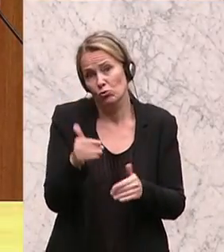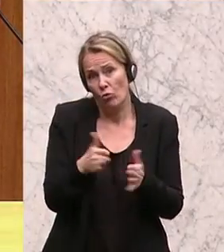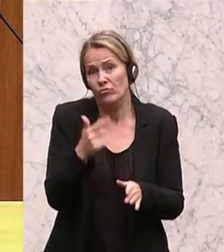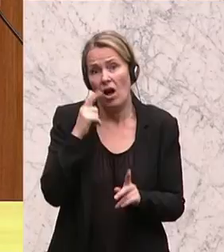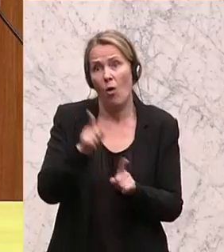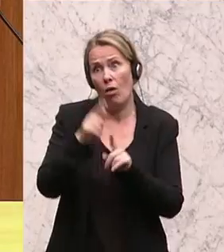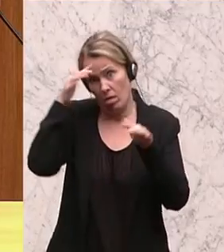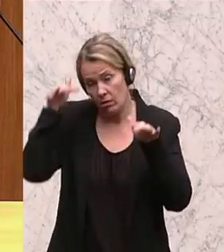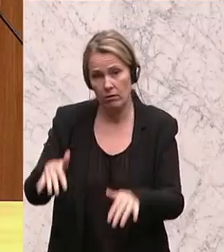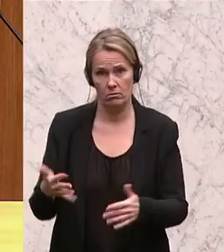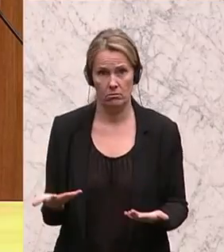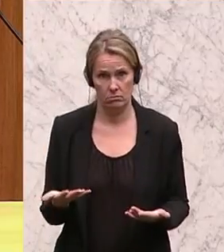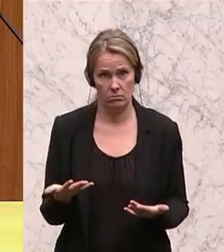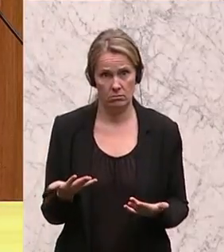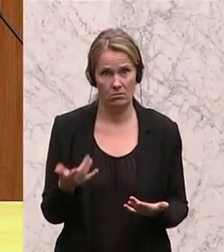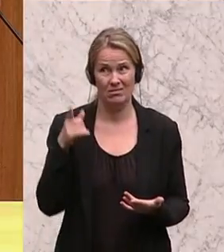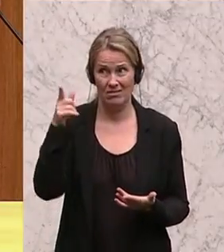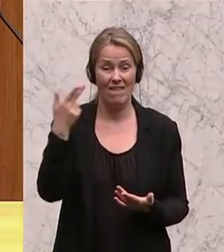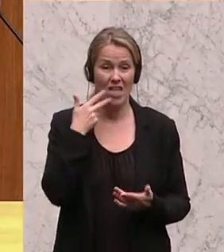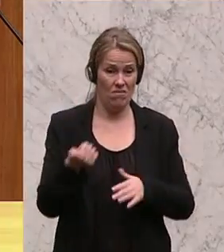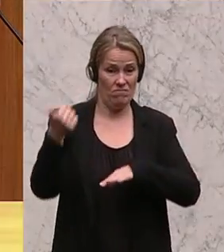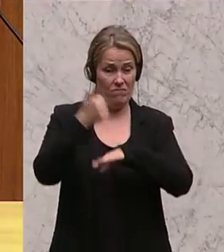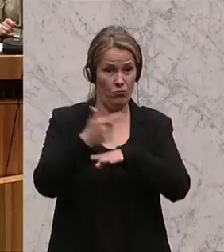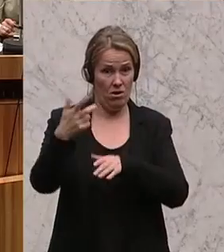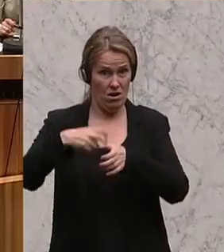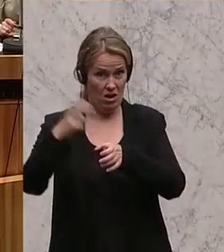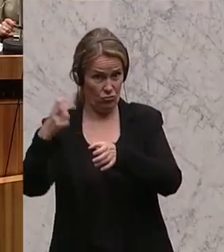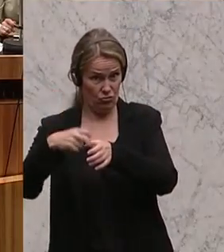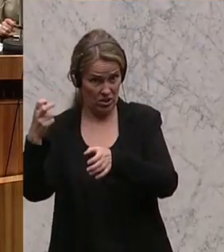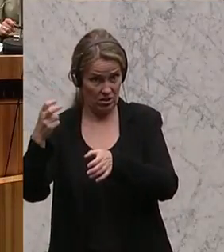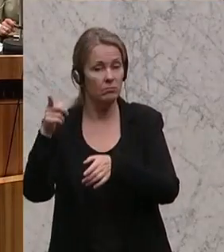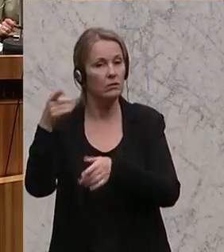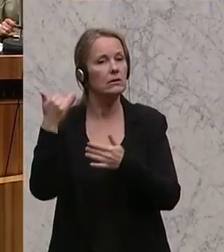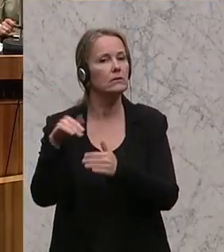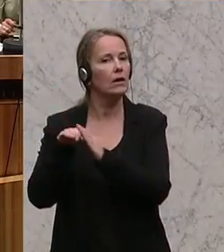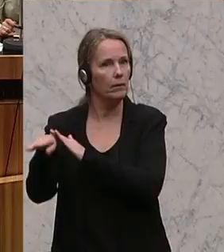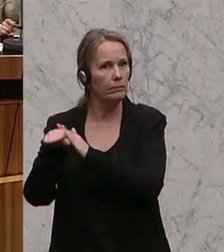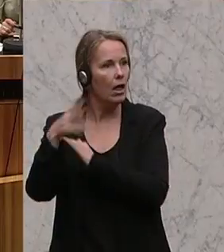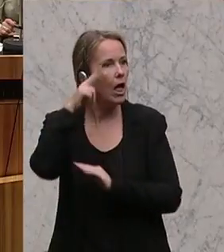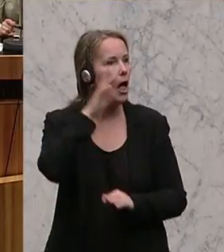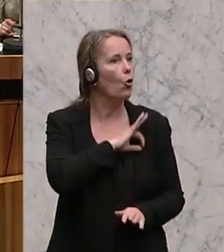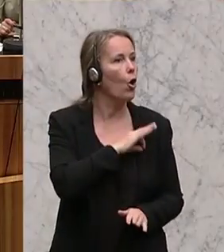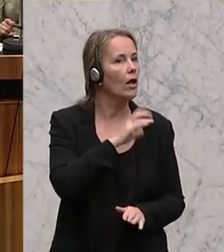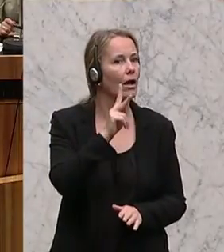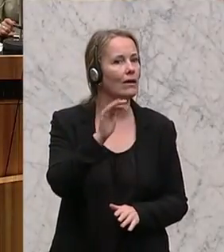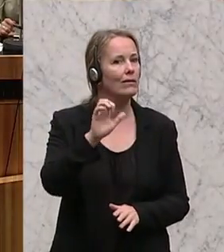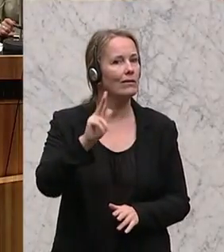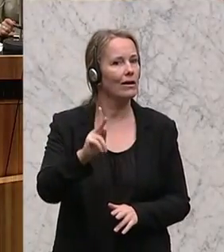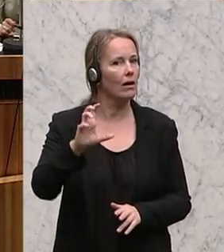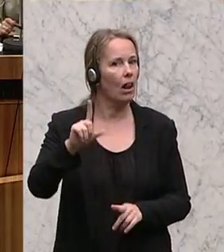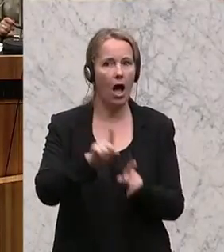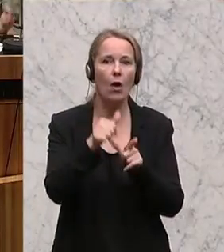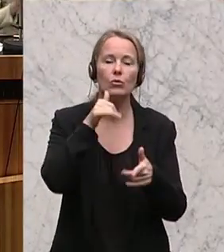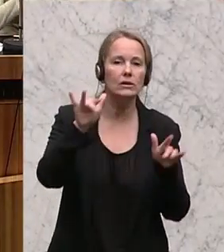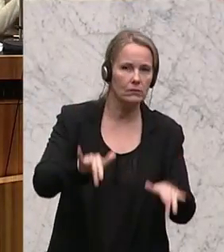sind. Und die Führer dieser Ausstiegsbewegung sind nicht mehr da. Kollege Kickl ist auch nicht da. Also ich kann mal hier